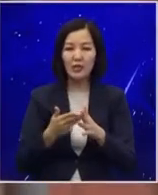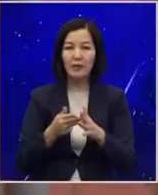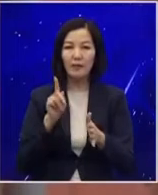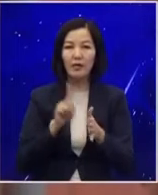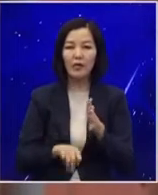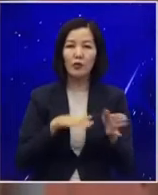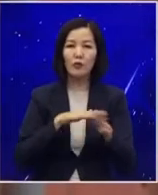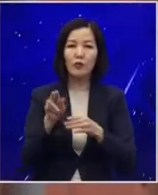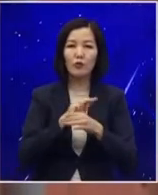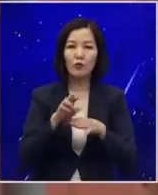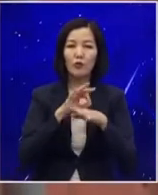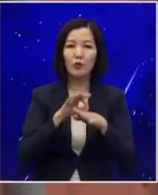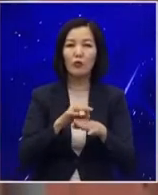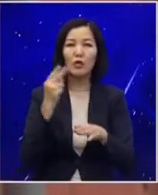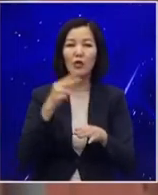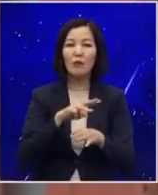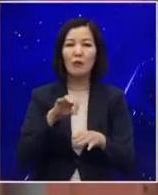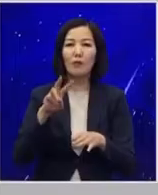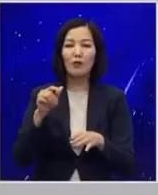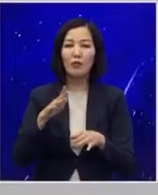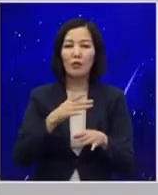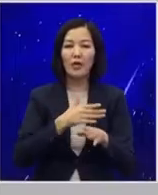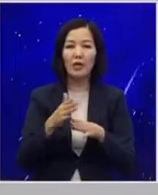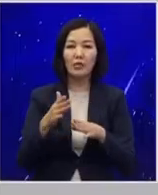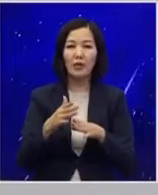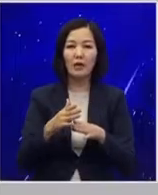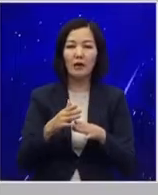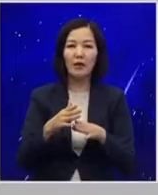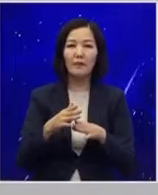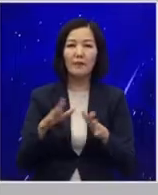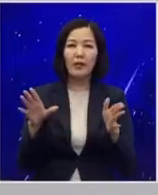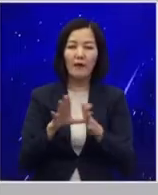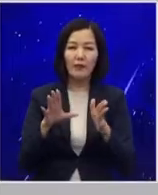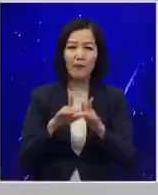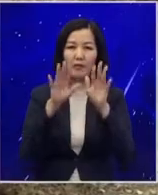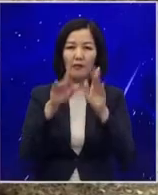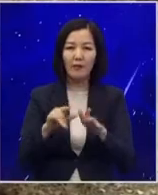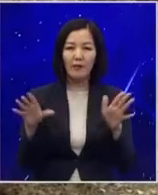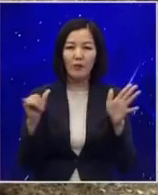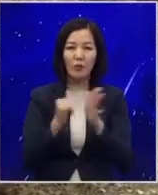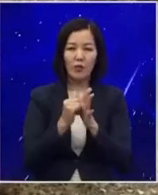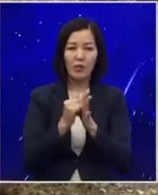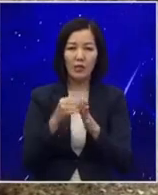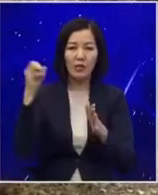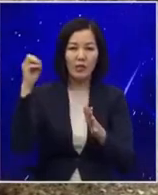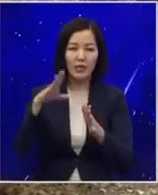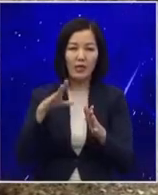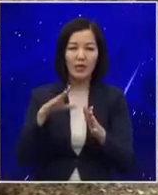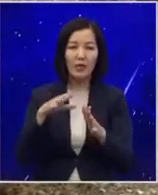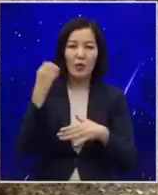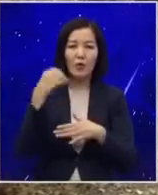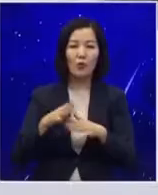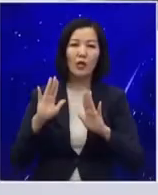жөндеуден өтті. Мұнан бөлек 20 миллион теңгеден астам қаражат автоматтандырылған жарық шамдарға жұмсалды. Орталықтағы жағалау